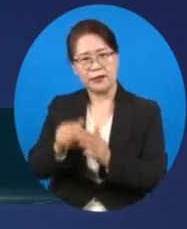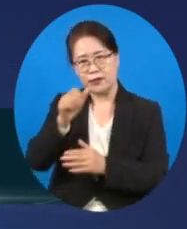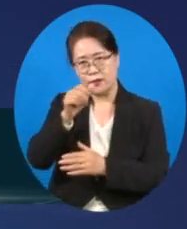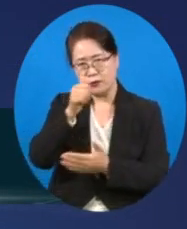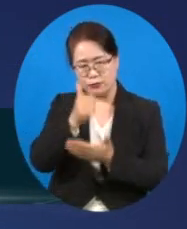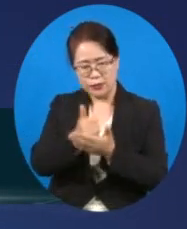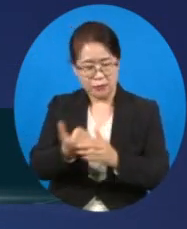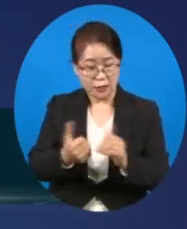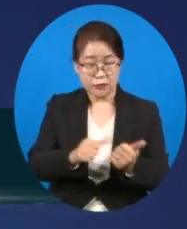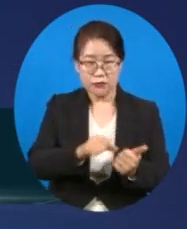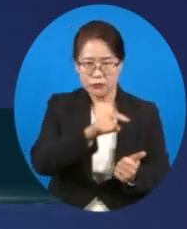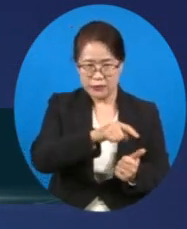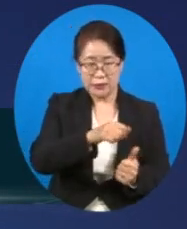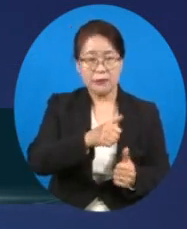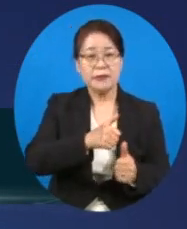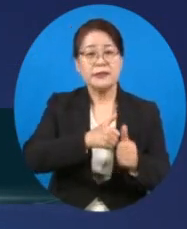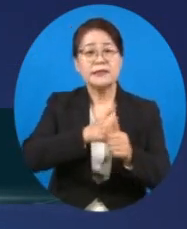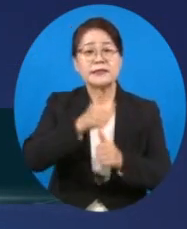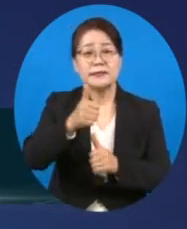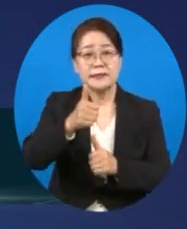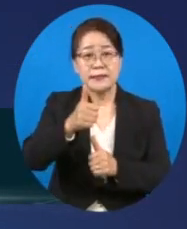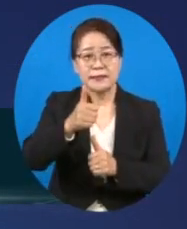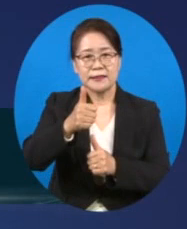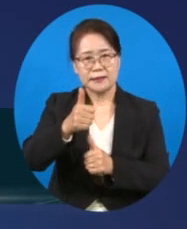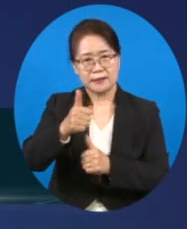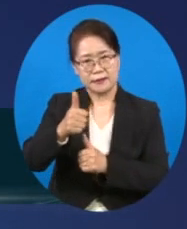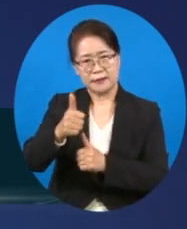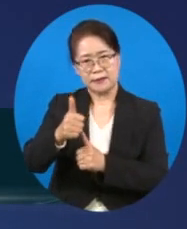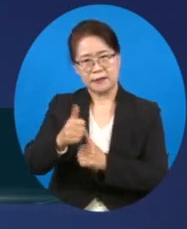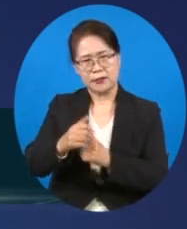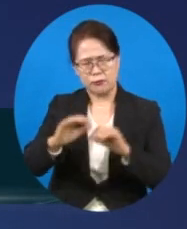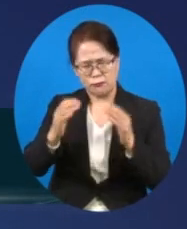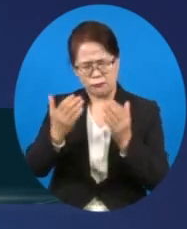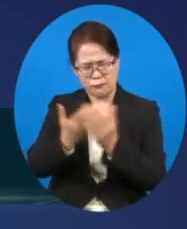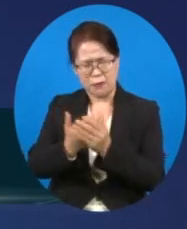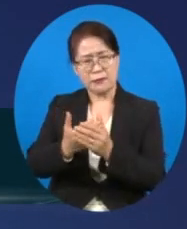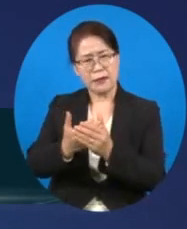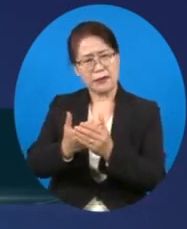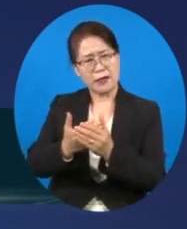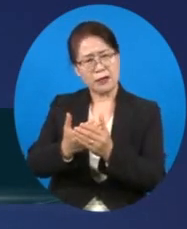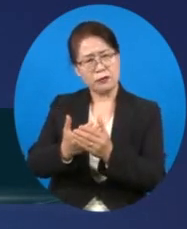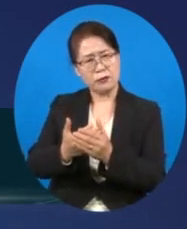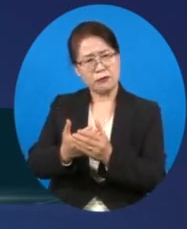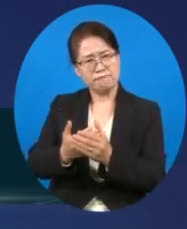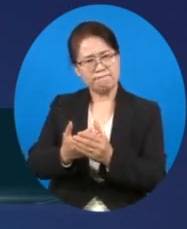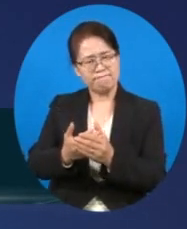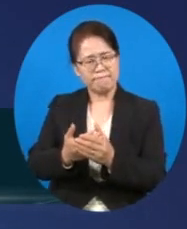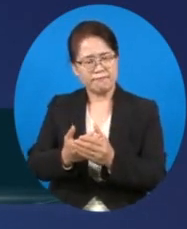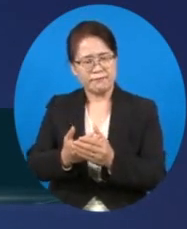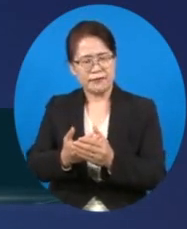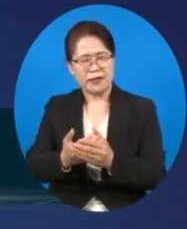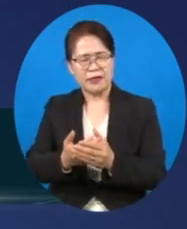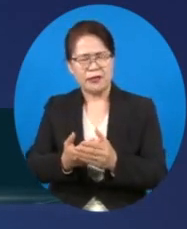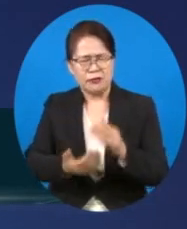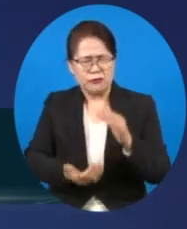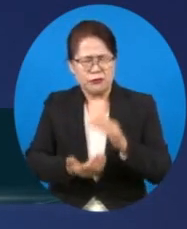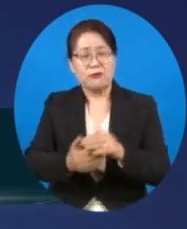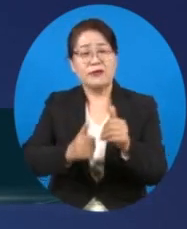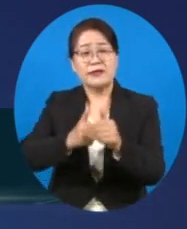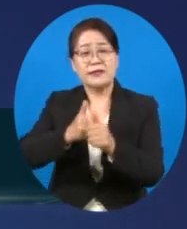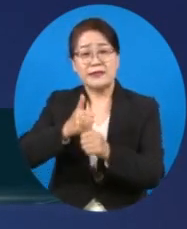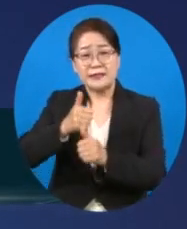죄와 죽음에서 승리하신 그 완벽하고도 정말 경이로운 최고의